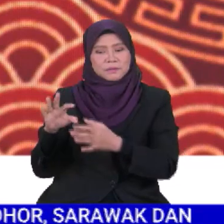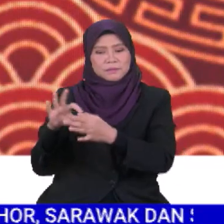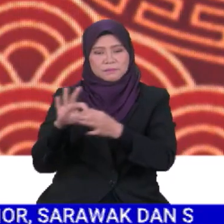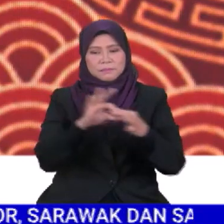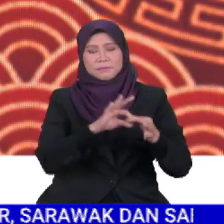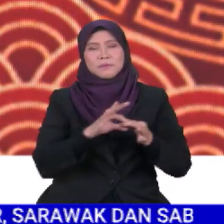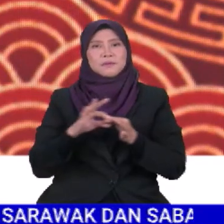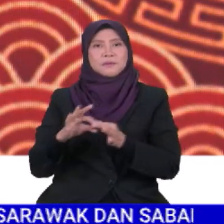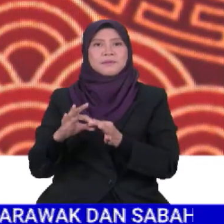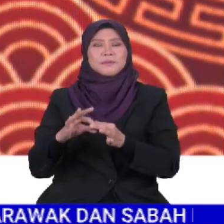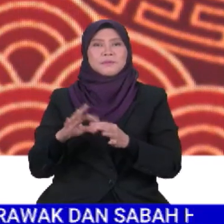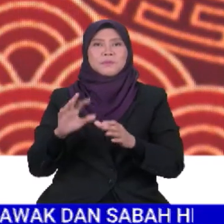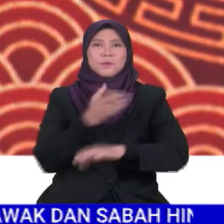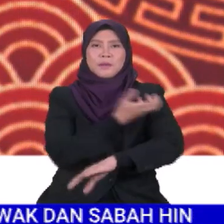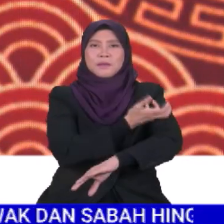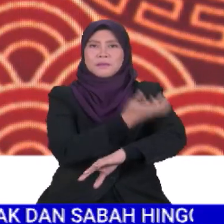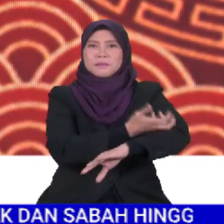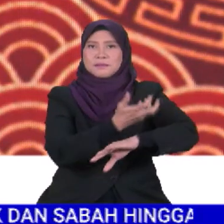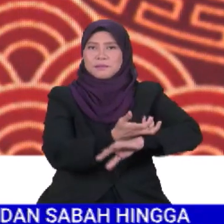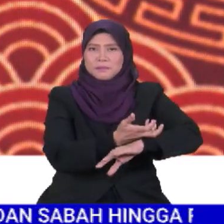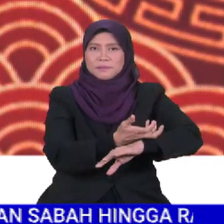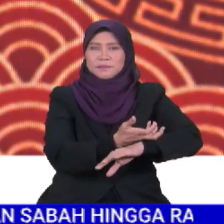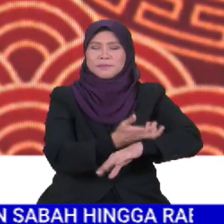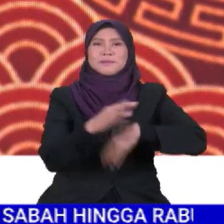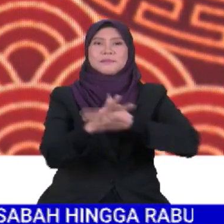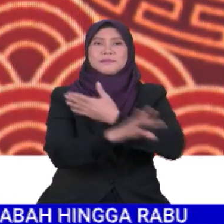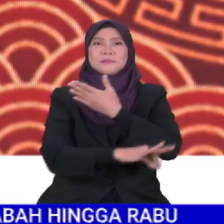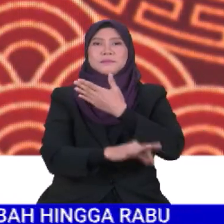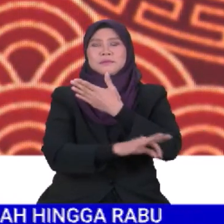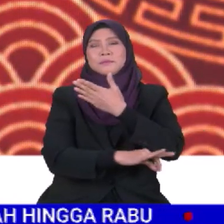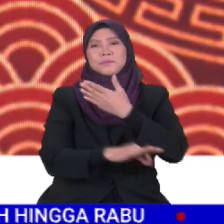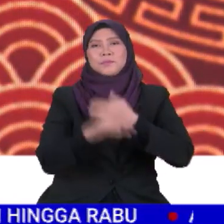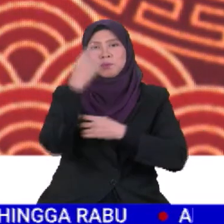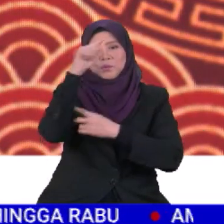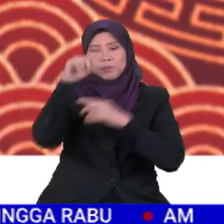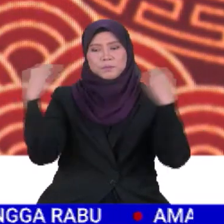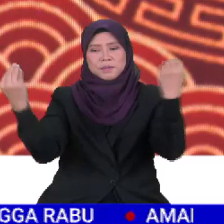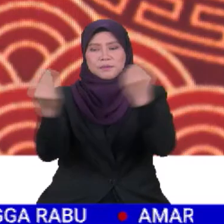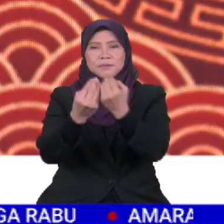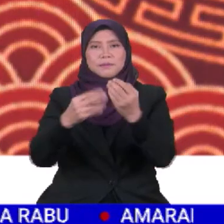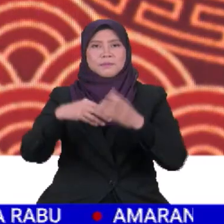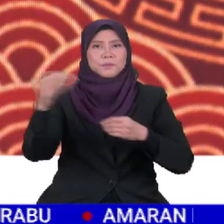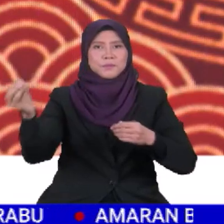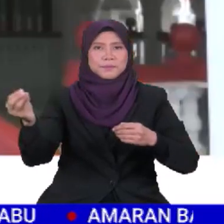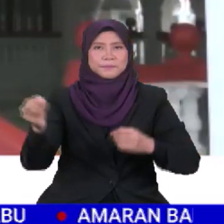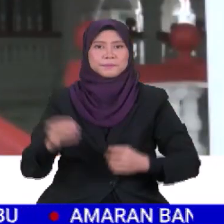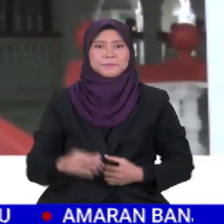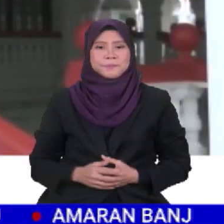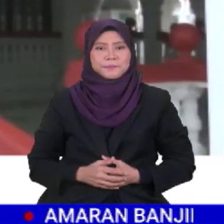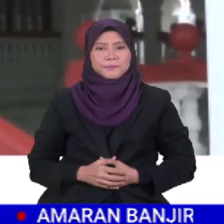memperkenalkan seni warisan dan budaya di negeri itu kepada masyarakat luar.